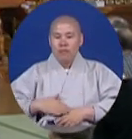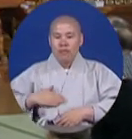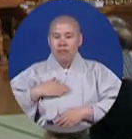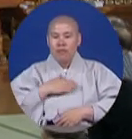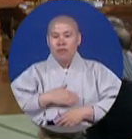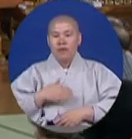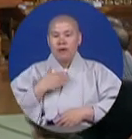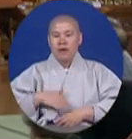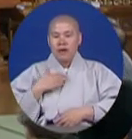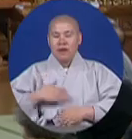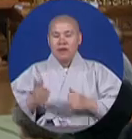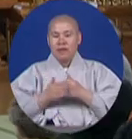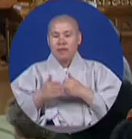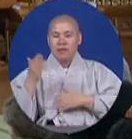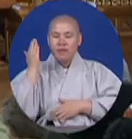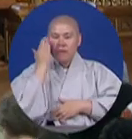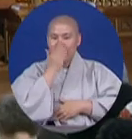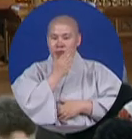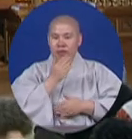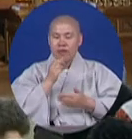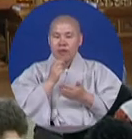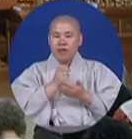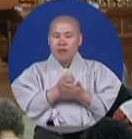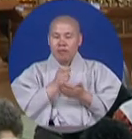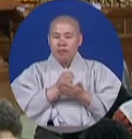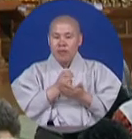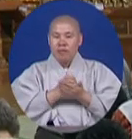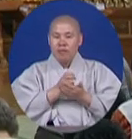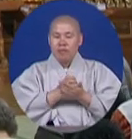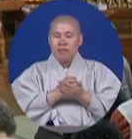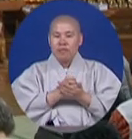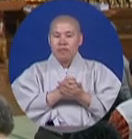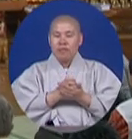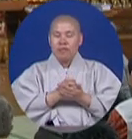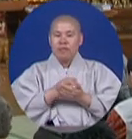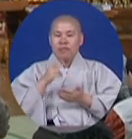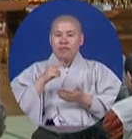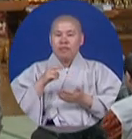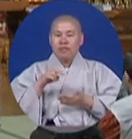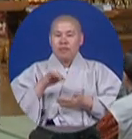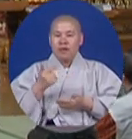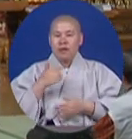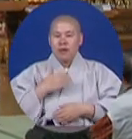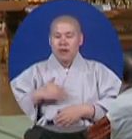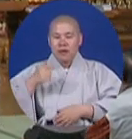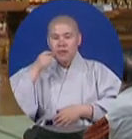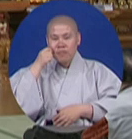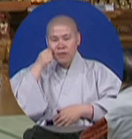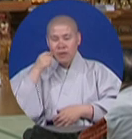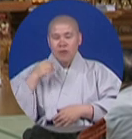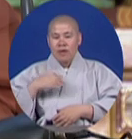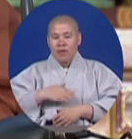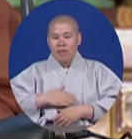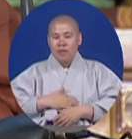그 청정 법신을 알 수가 없거든요. 그래서 자기 몸만을 몸으로 아는 동시에